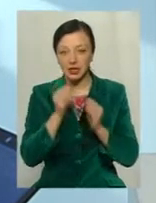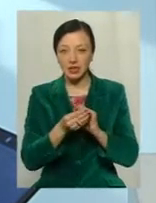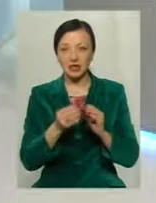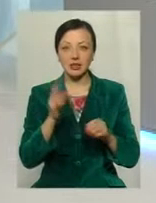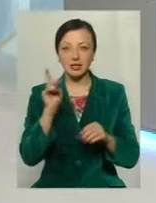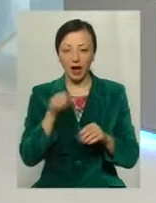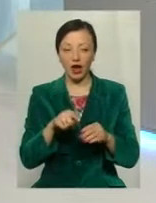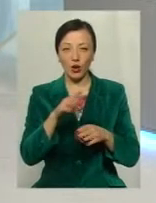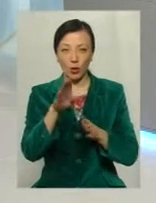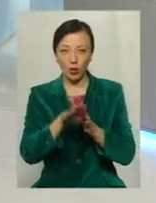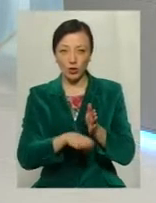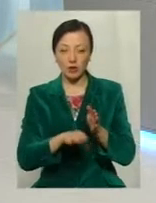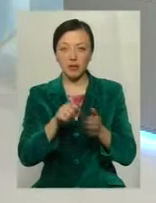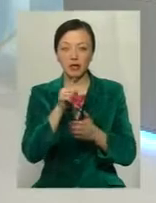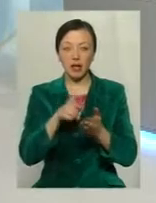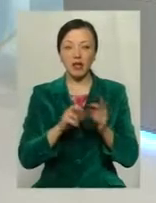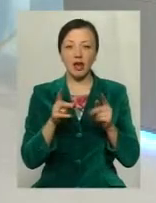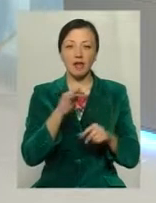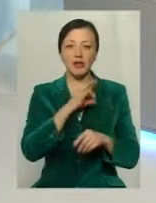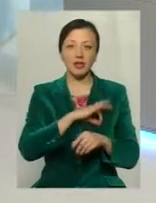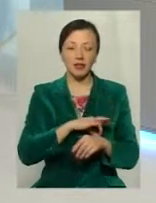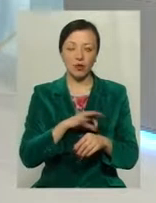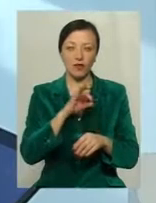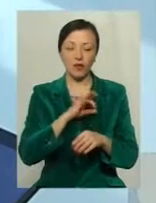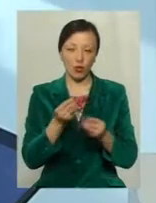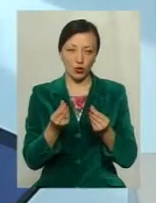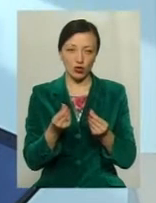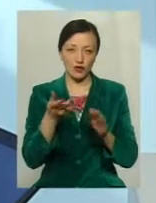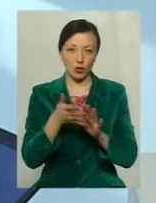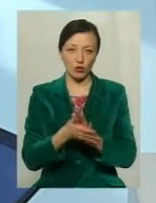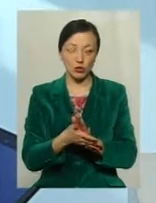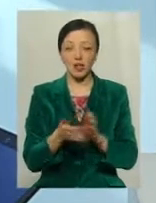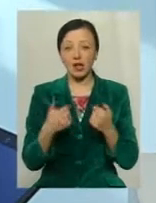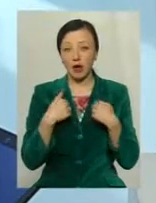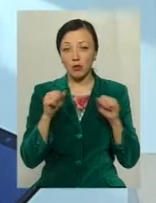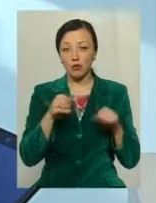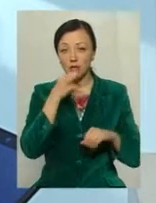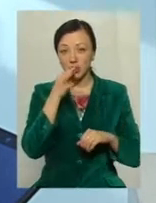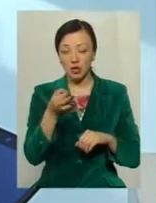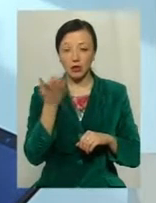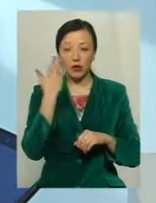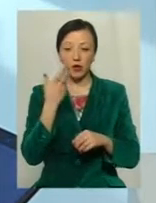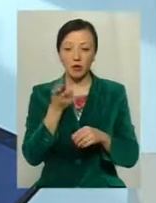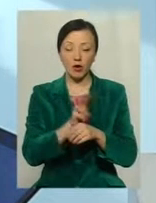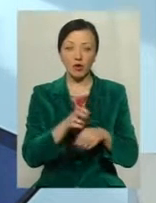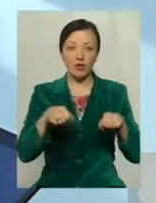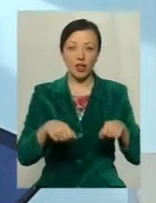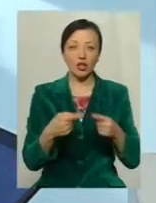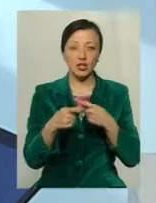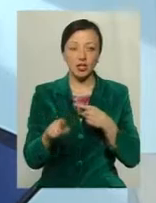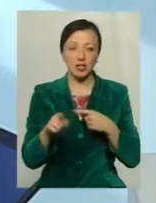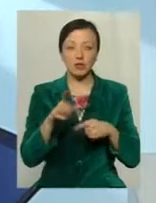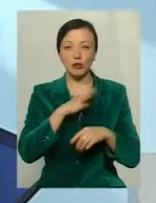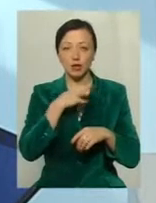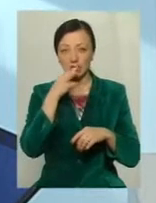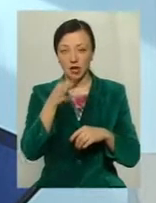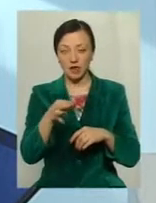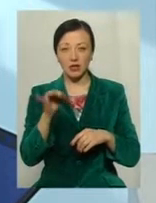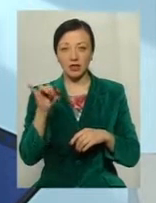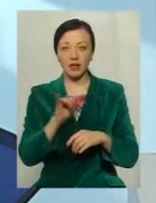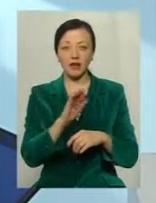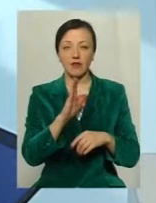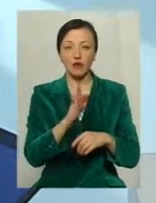наша проблема в неефективному використанні коштів. Неефективним велике навантаження на підприємців,